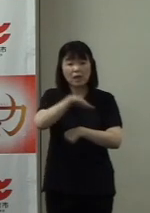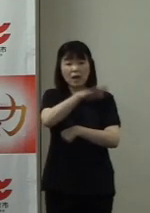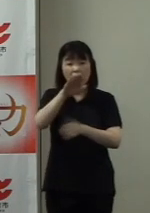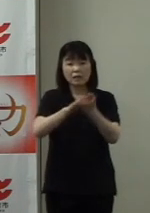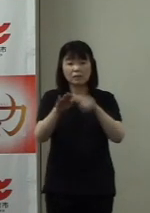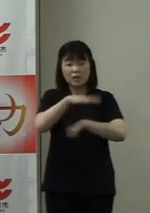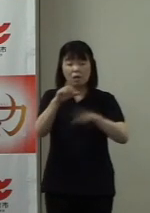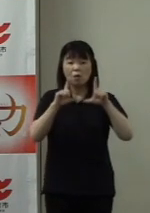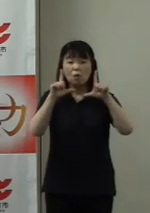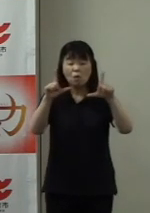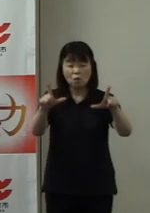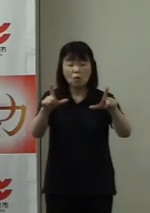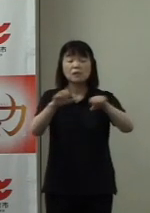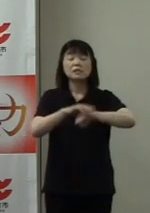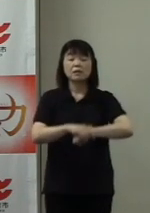った